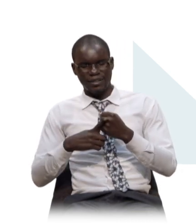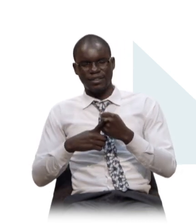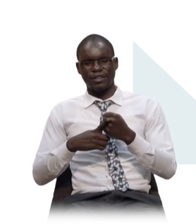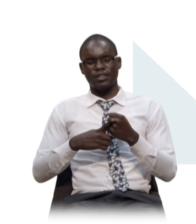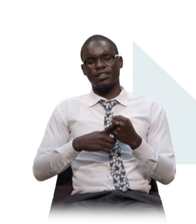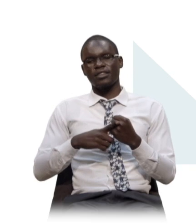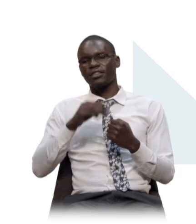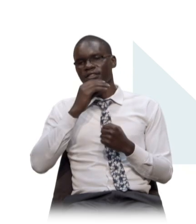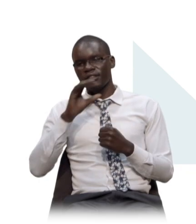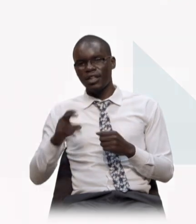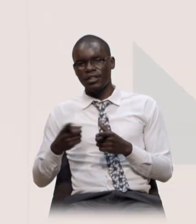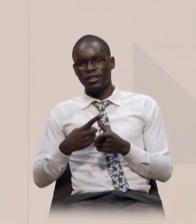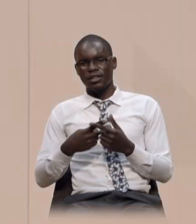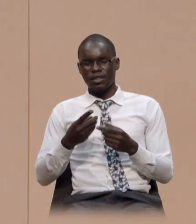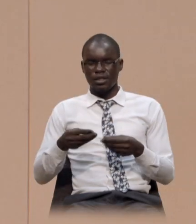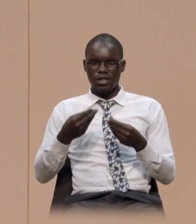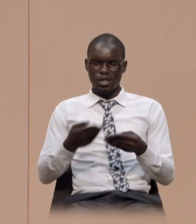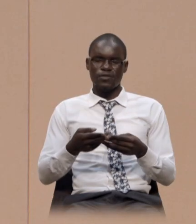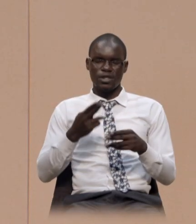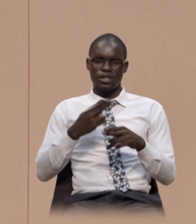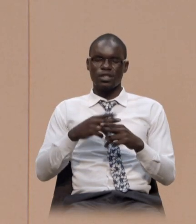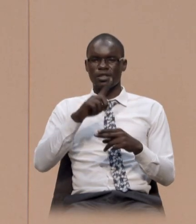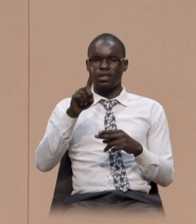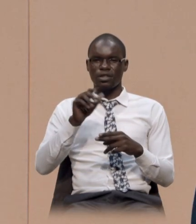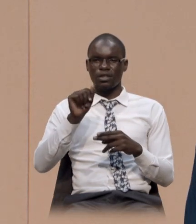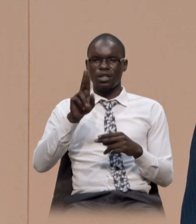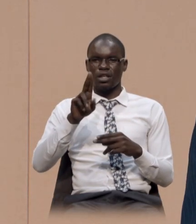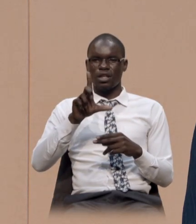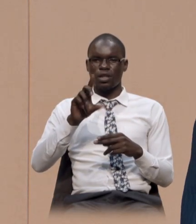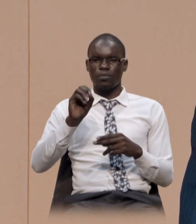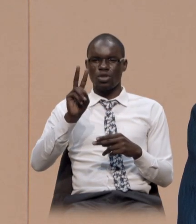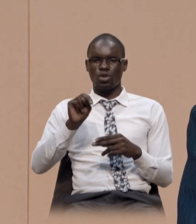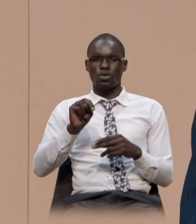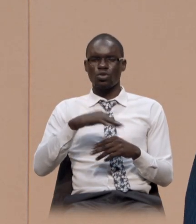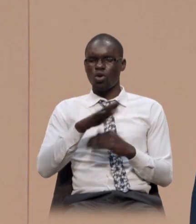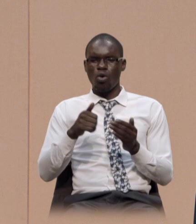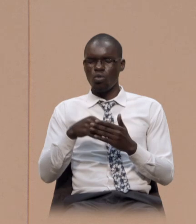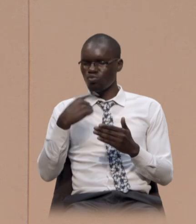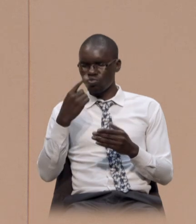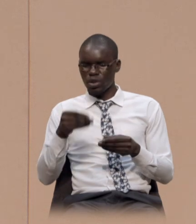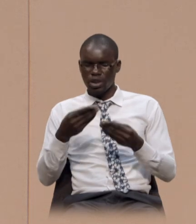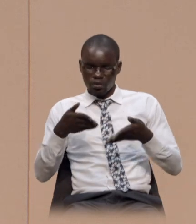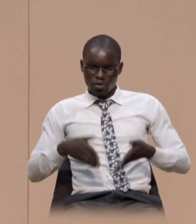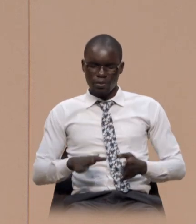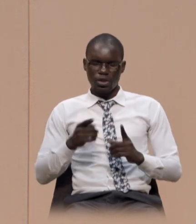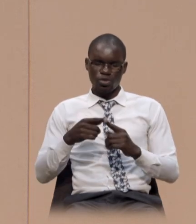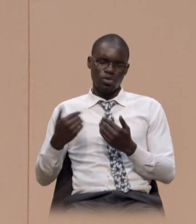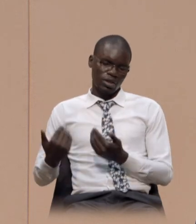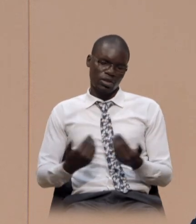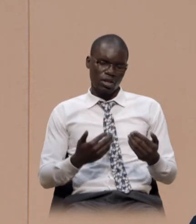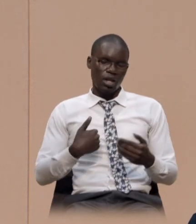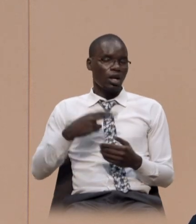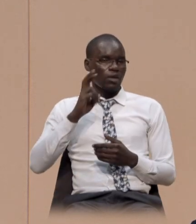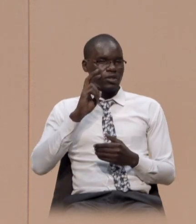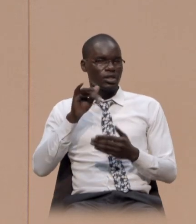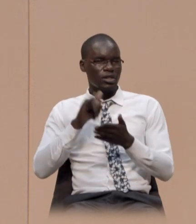lake Sabuloni. Kwa hivyo unaona wale walikuwa wanasaa watoto waliona kwamba